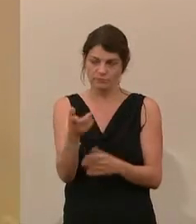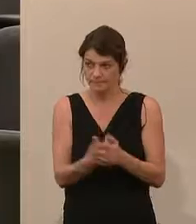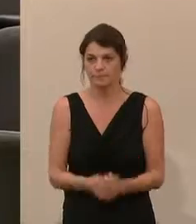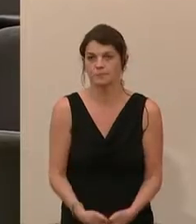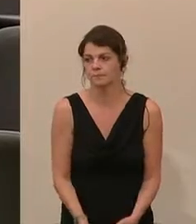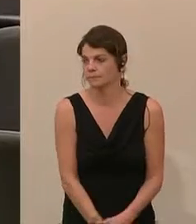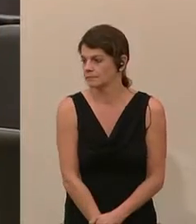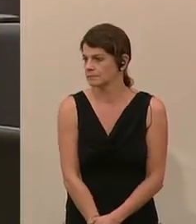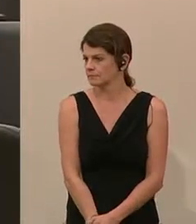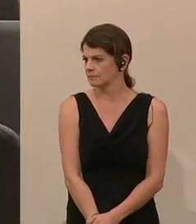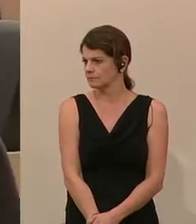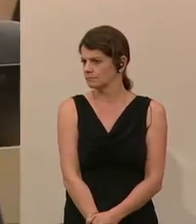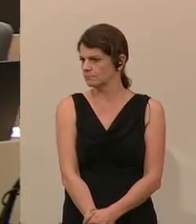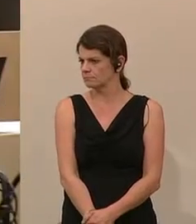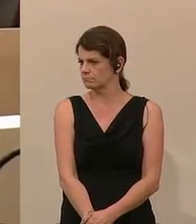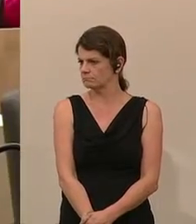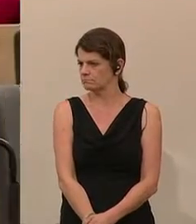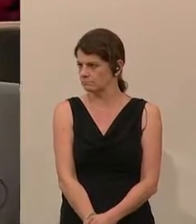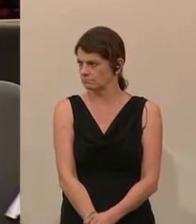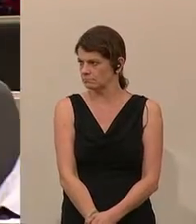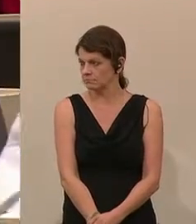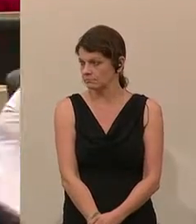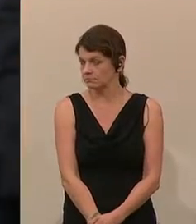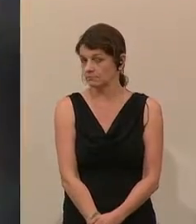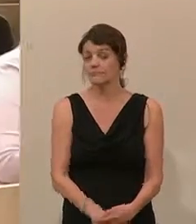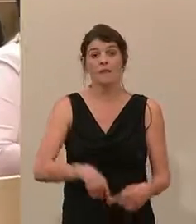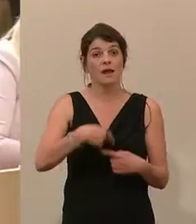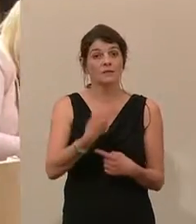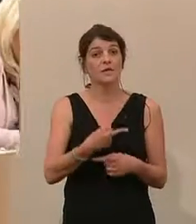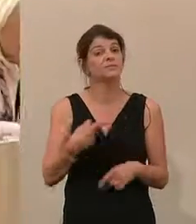So, Martina Diesner-Weiß von der ÖVP.